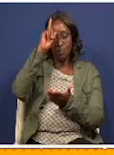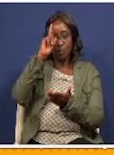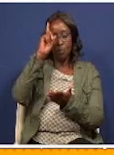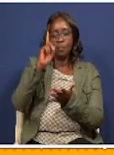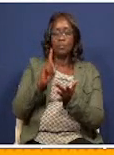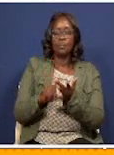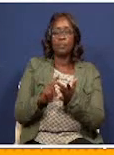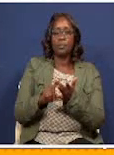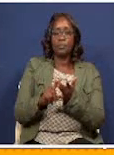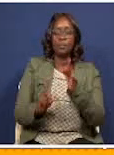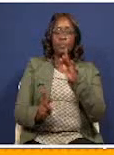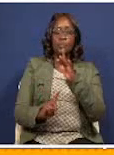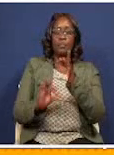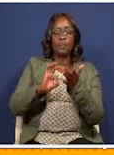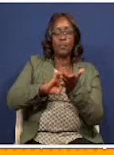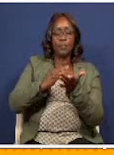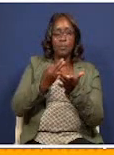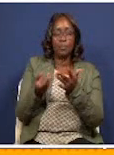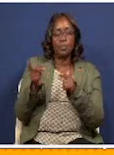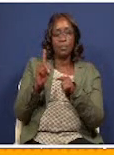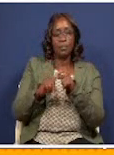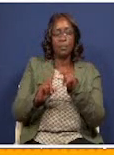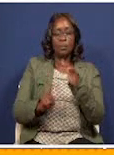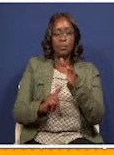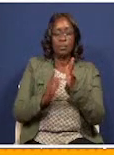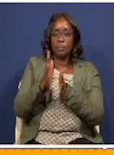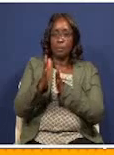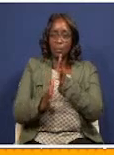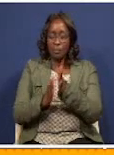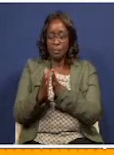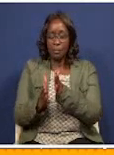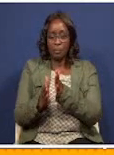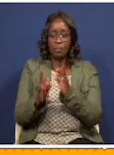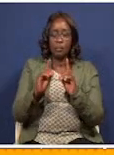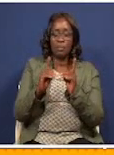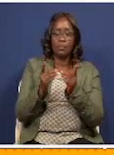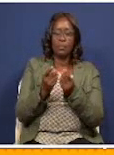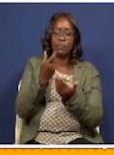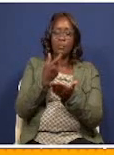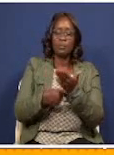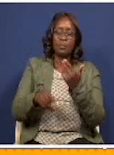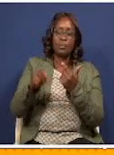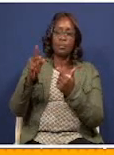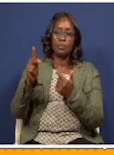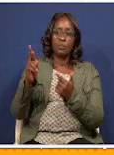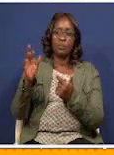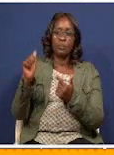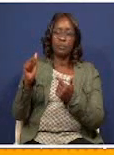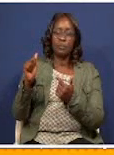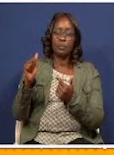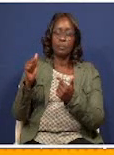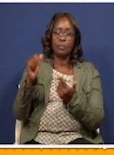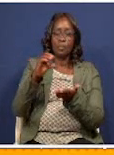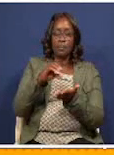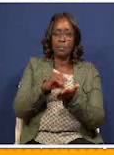General Ministry ya kigina Ministry obangania amwena ruangiro goti KRA alaba iketi ya